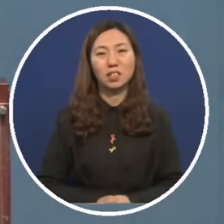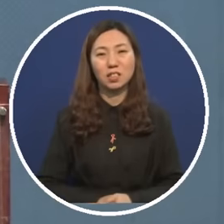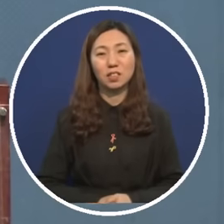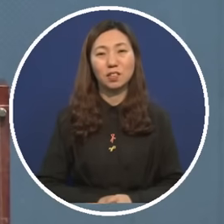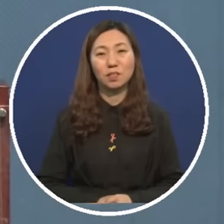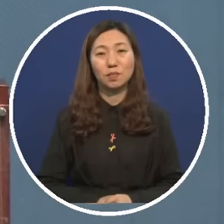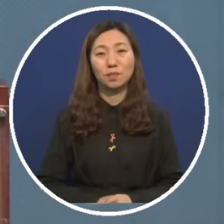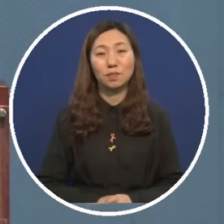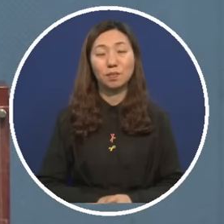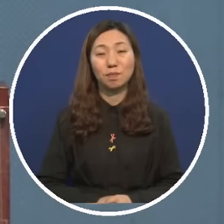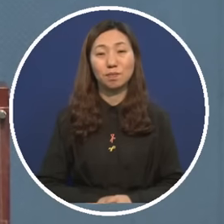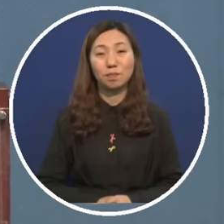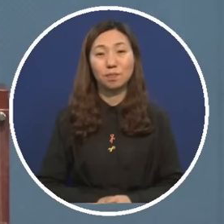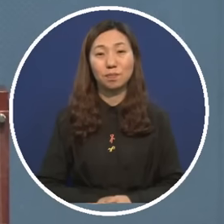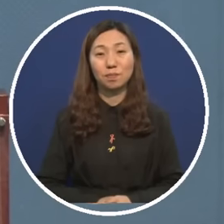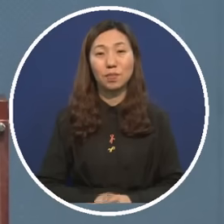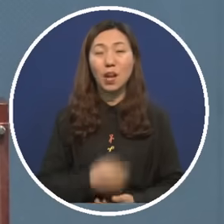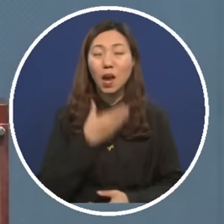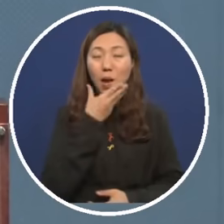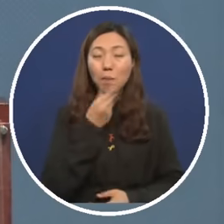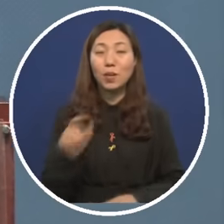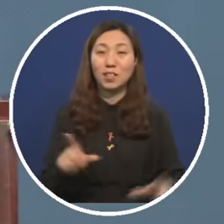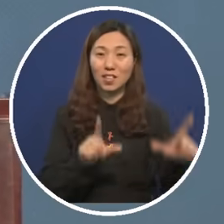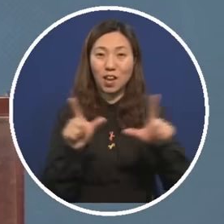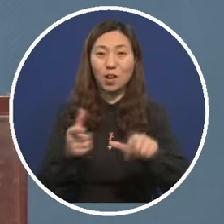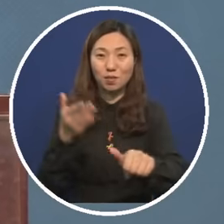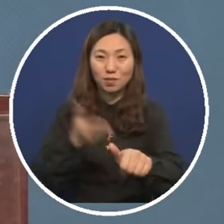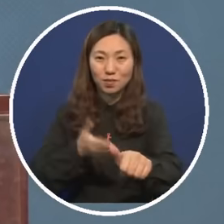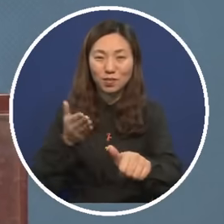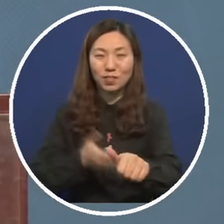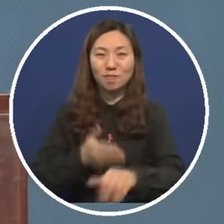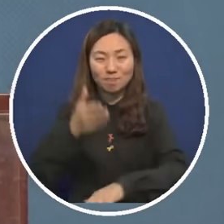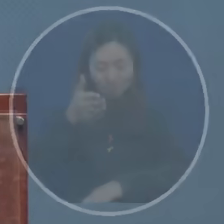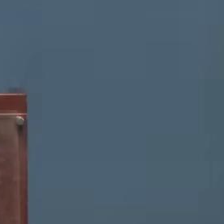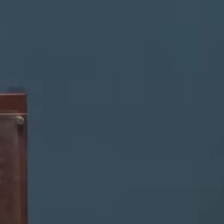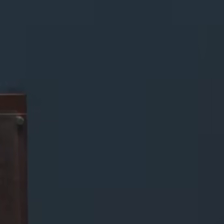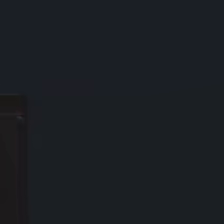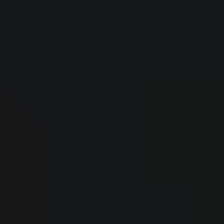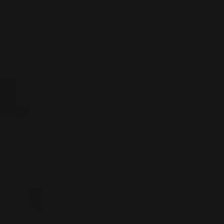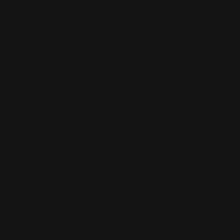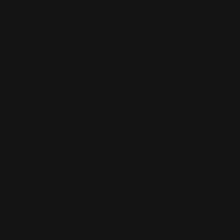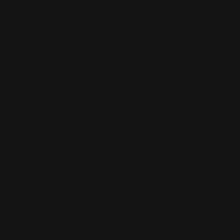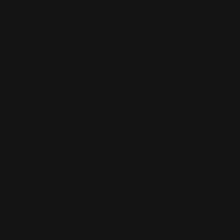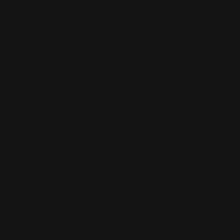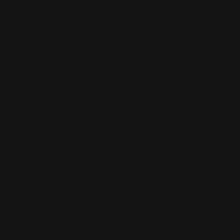한다 이렇게 하셔서 행복하게 사시기 바랍니다. 감사합니다.